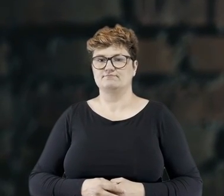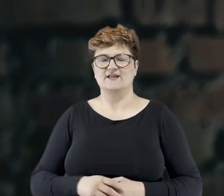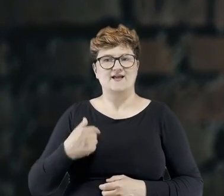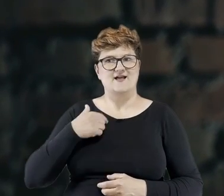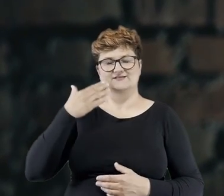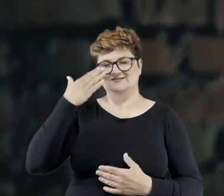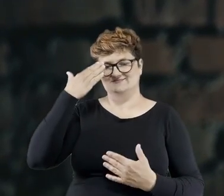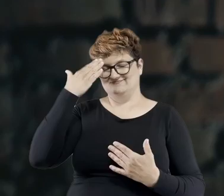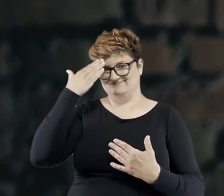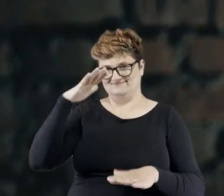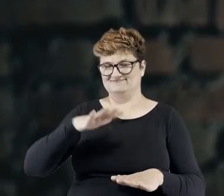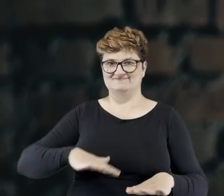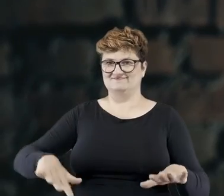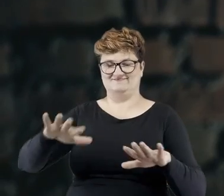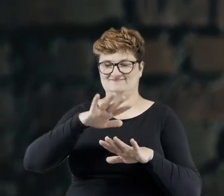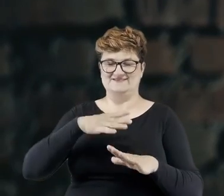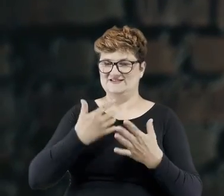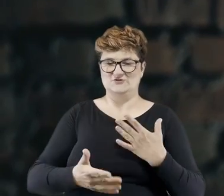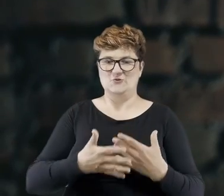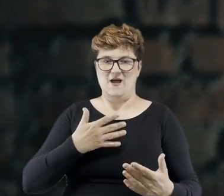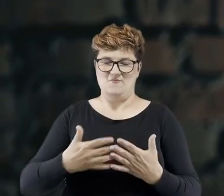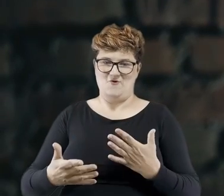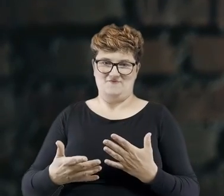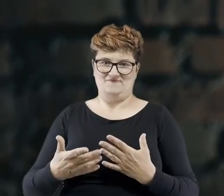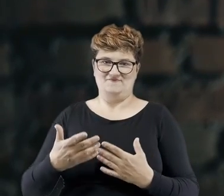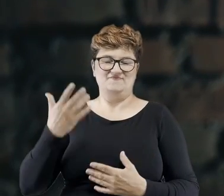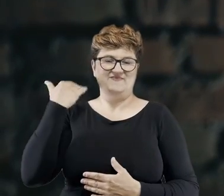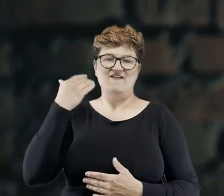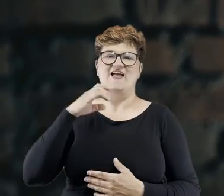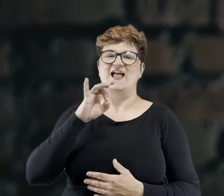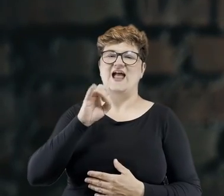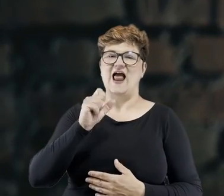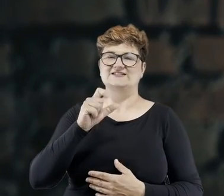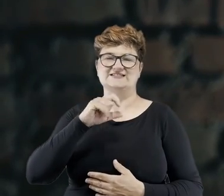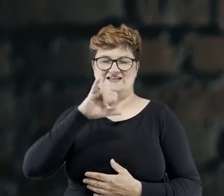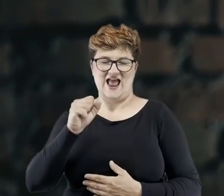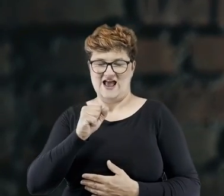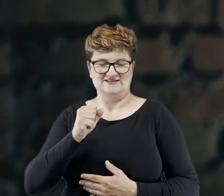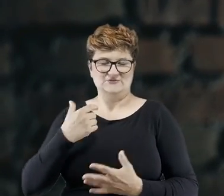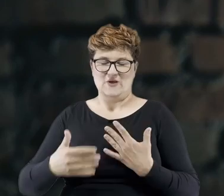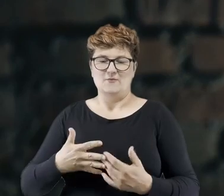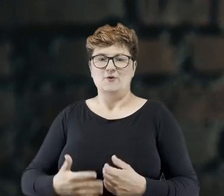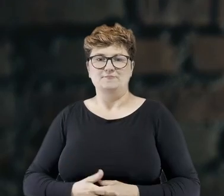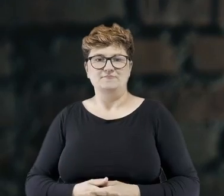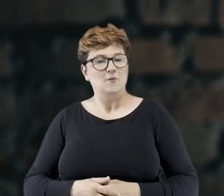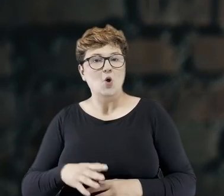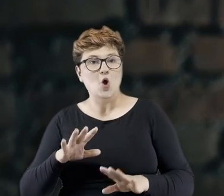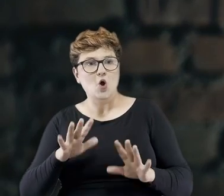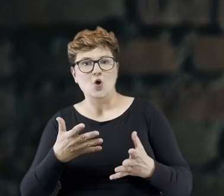Ja słabo znam topografię, wyrażę się językiem tamtej epoki, Galicji, ale tylko myślę, że to daleko. Może,